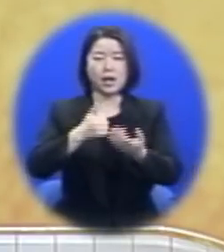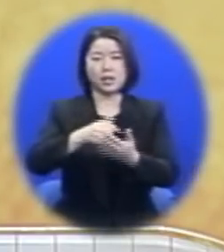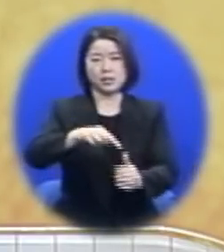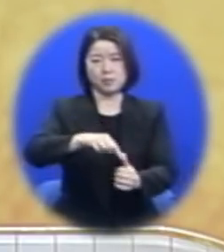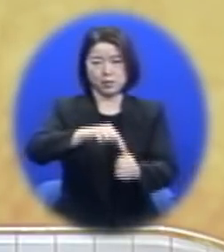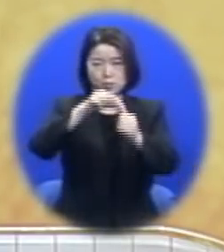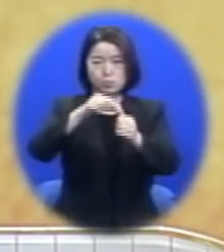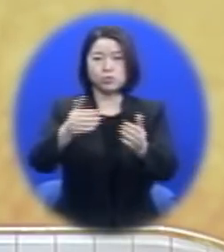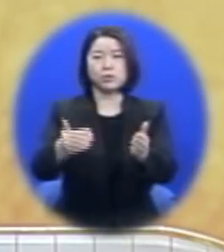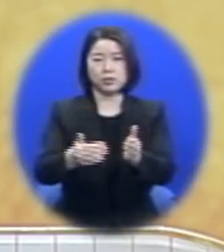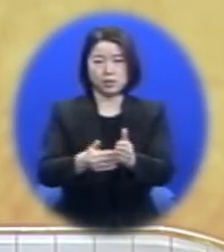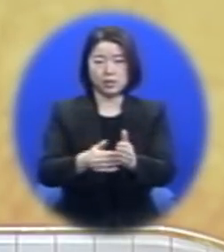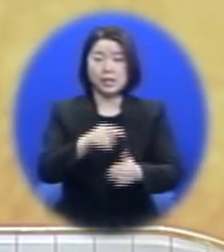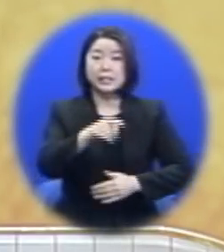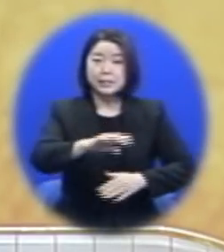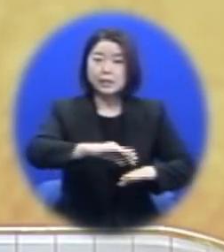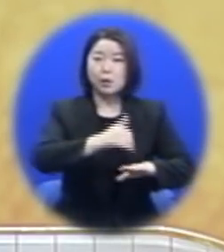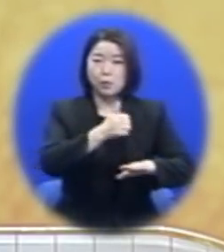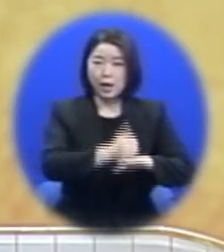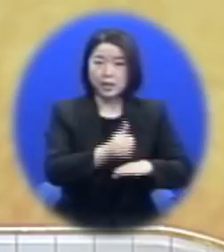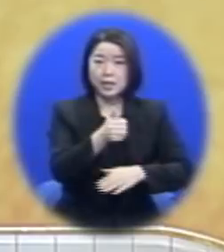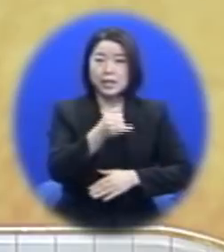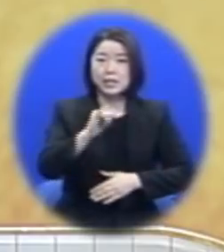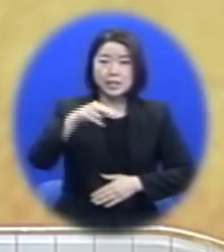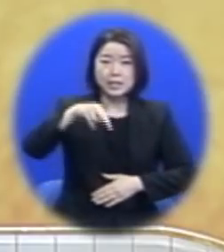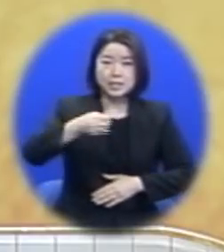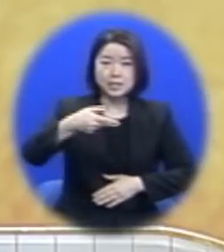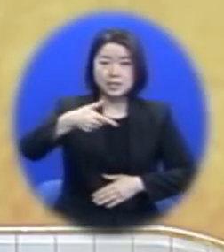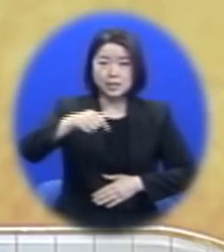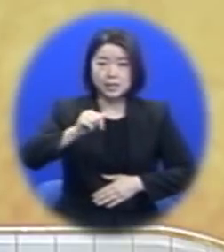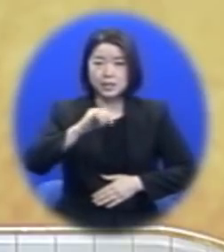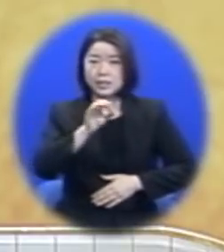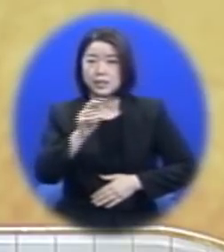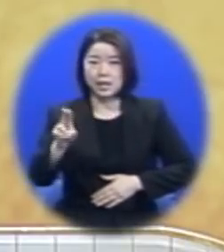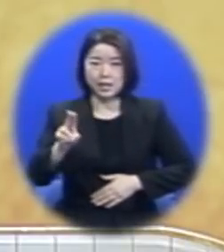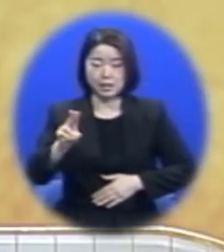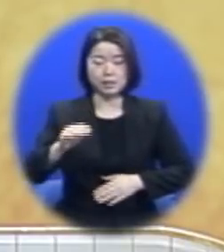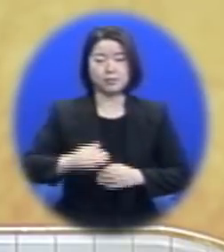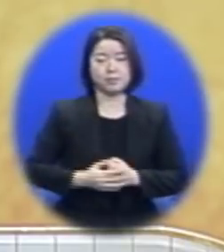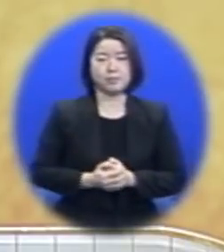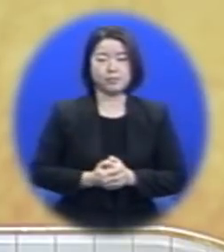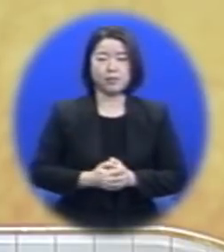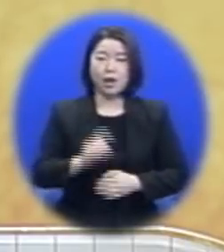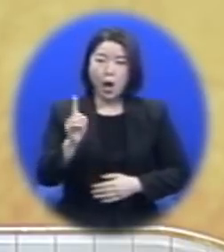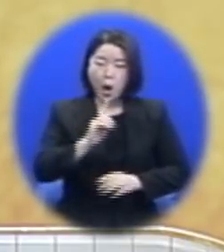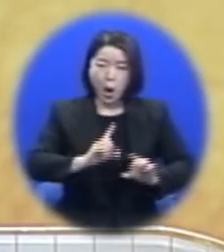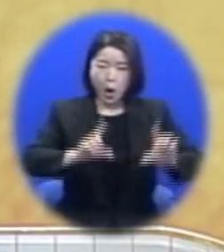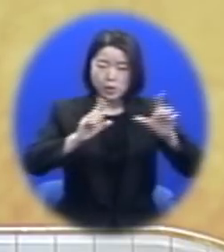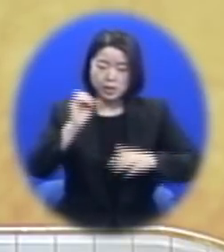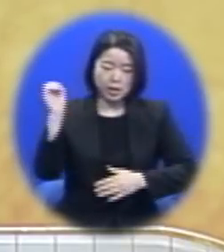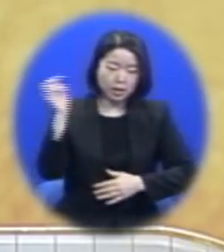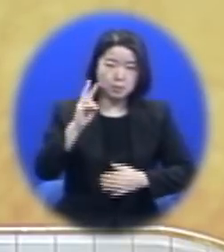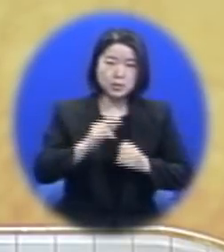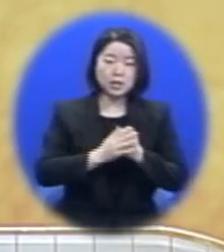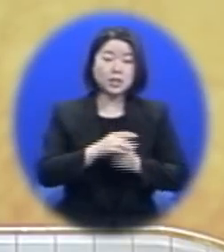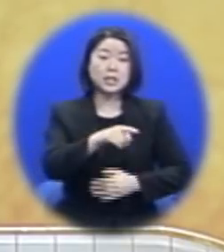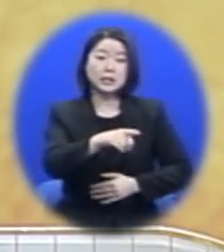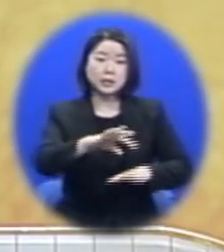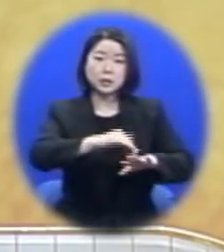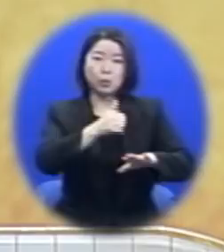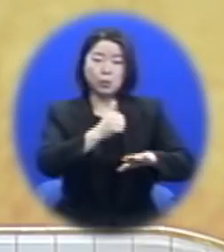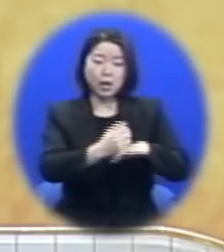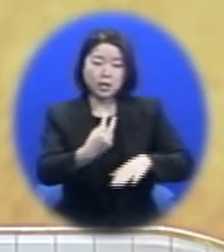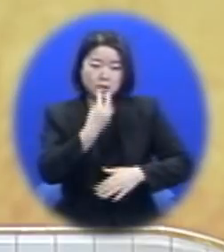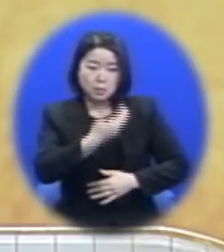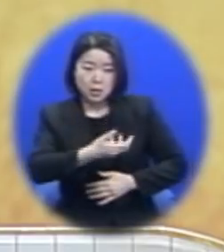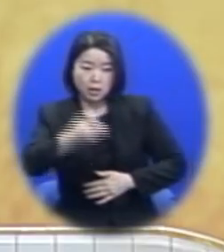건져주십니다. 그랬던 왕이 히스기야 왕입니다. 그런데 어느 날 갑자기 하나님께서 히스기야의 생명을